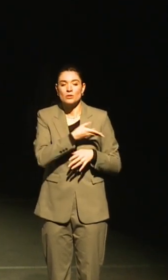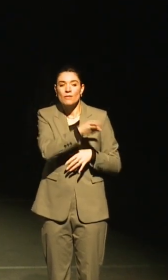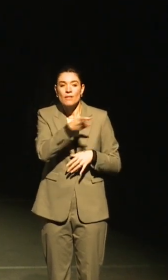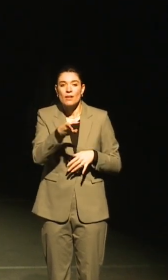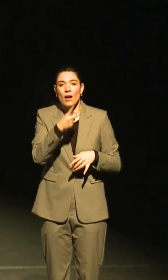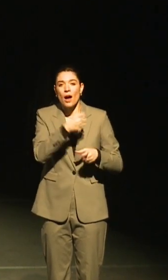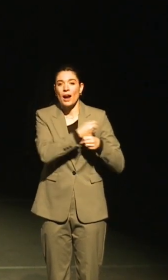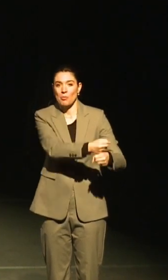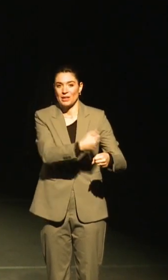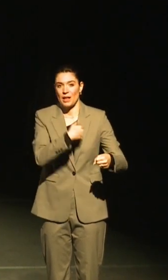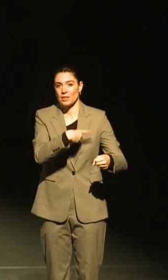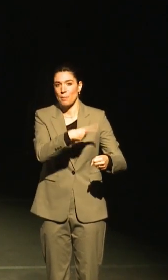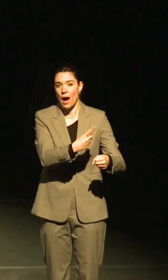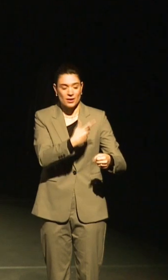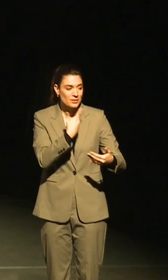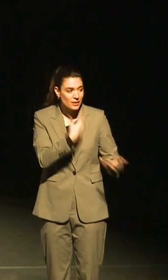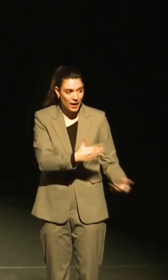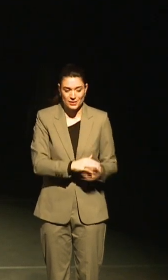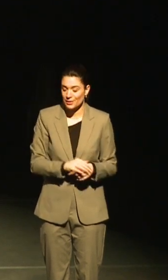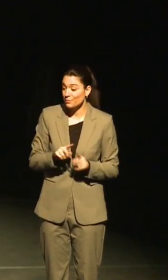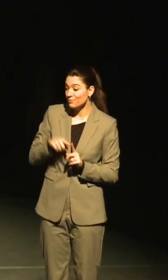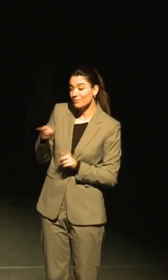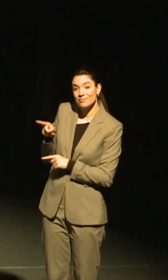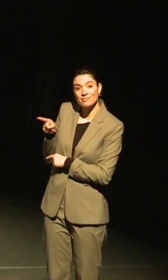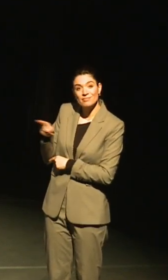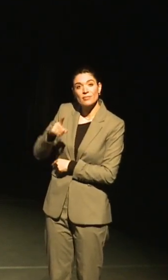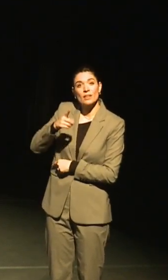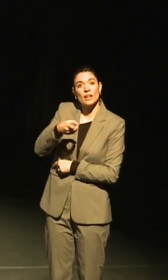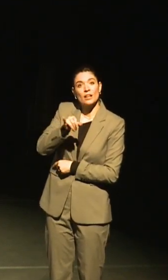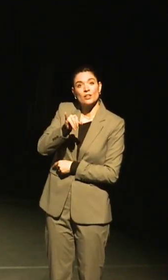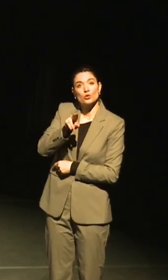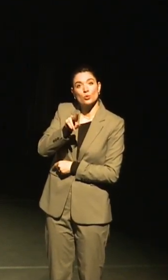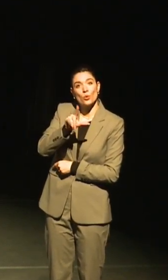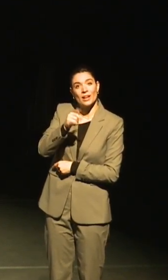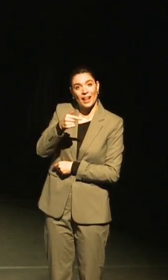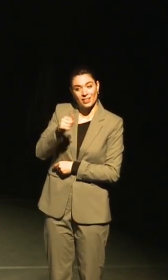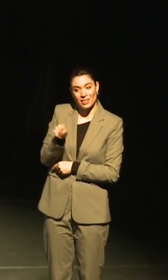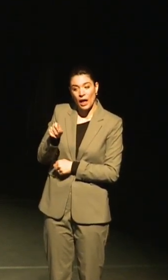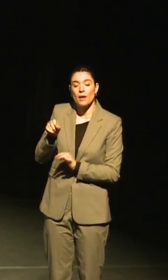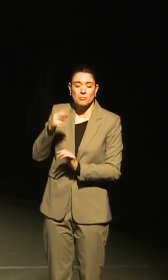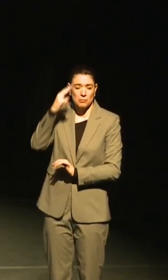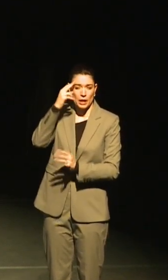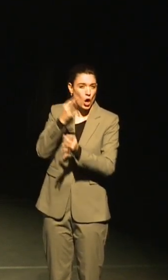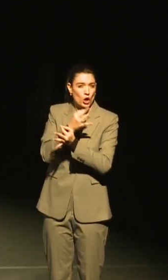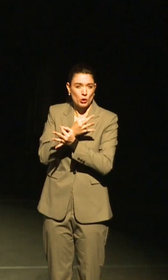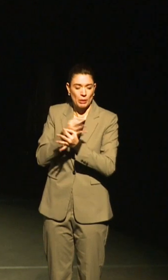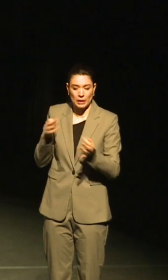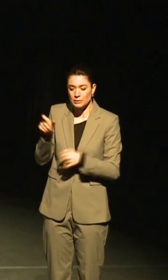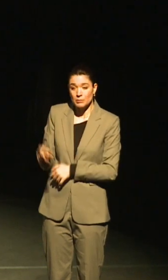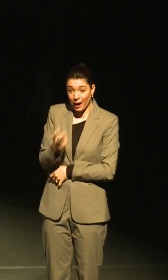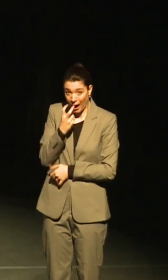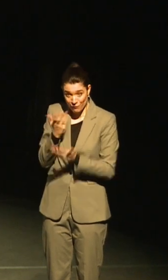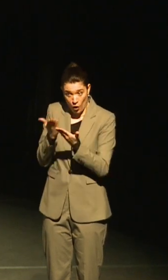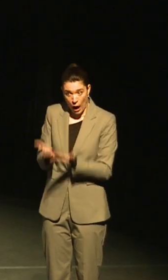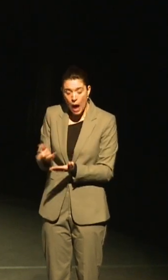Giulietta tu sei stata una delle prime ospiti dei forum di base ricordo a Roma questa avvocata che